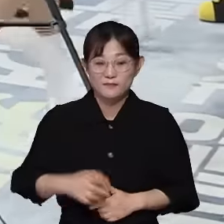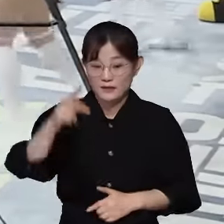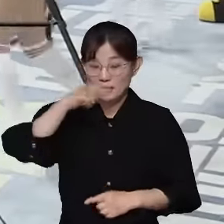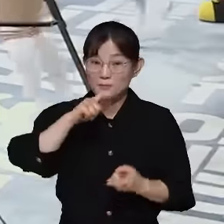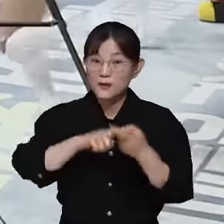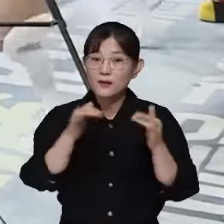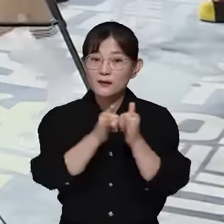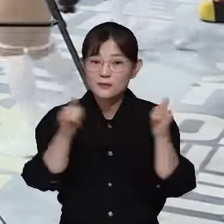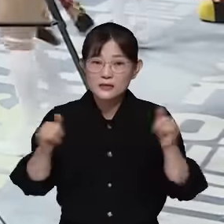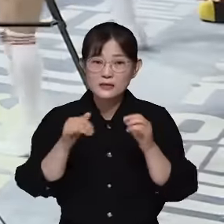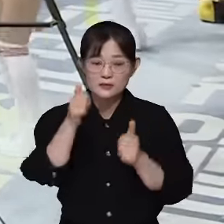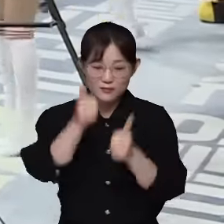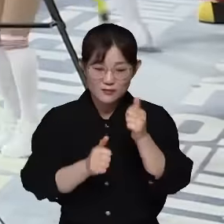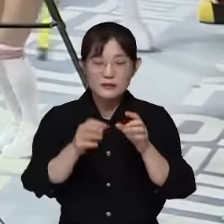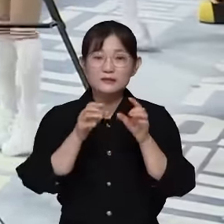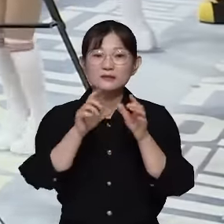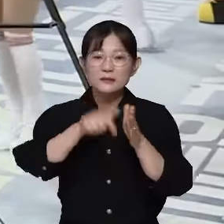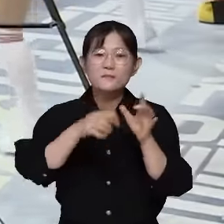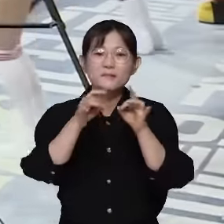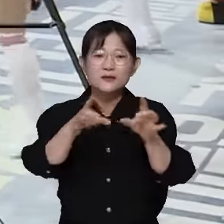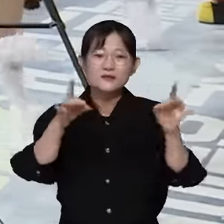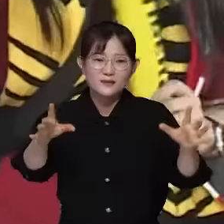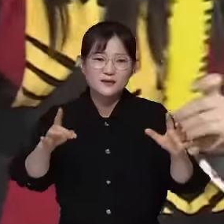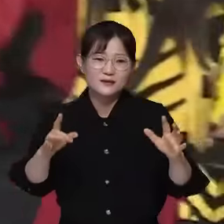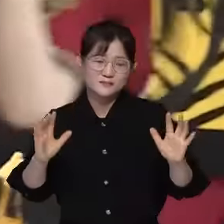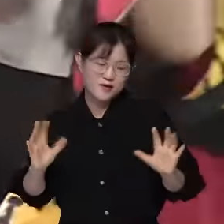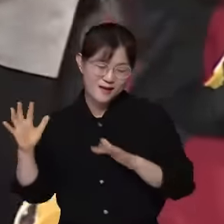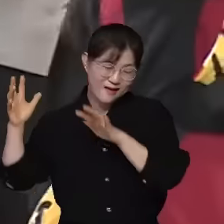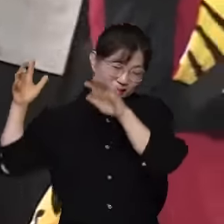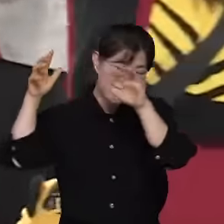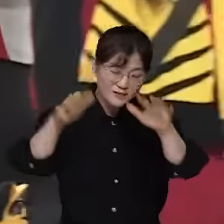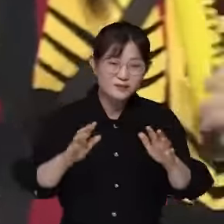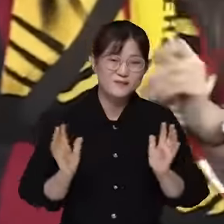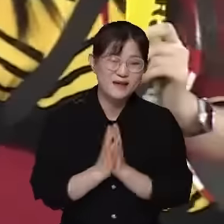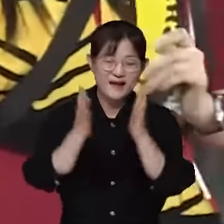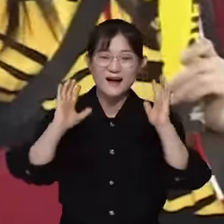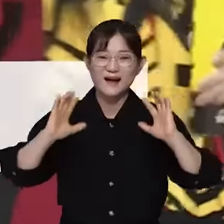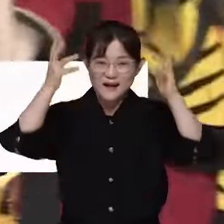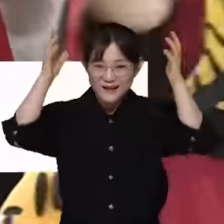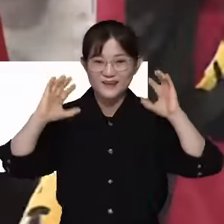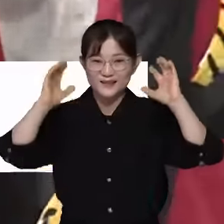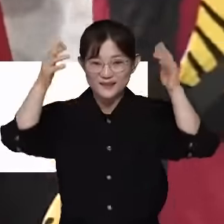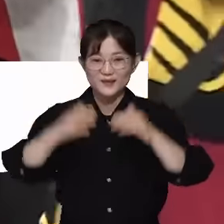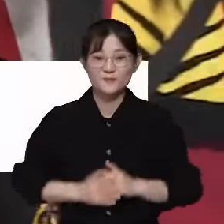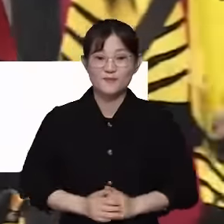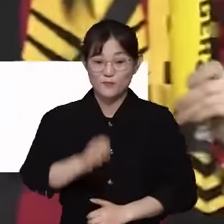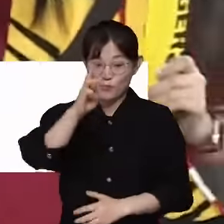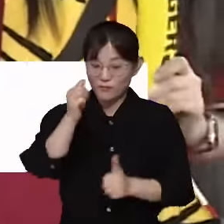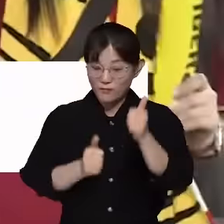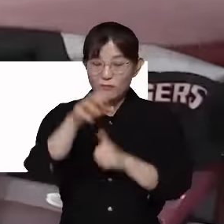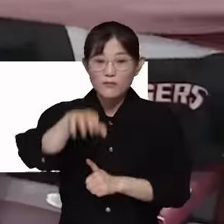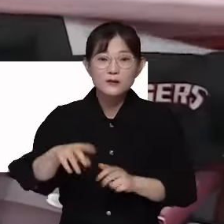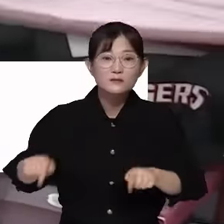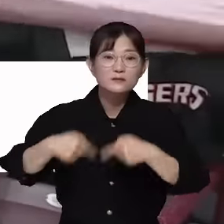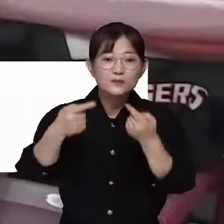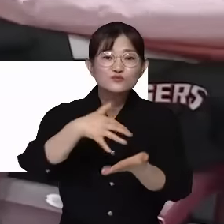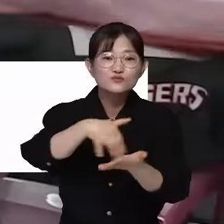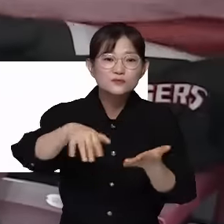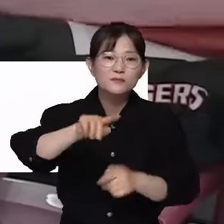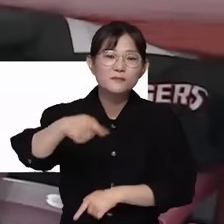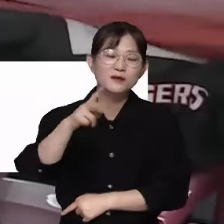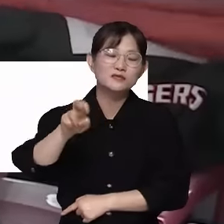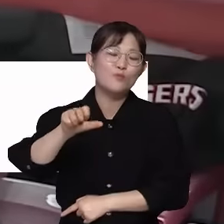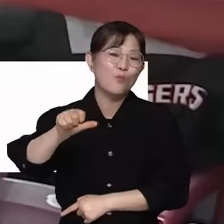팬들은 매 경기 화끈한 관중 동원력을 자랑했습니다. 올 시즌 광주 기아 챔피언스 필드를 찾은 관중은 125만